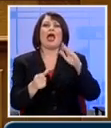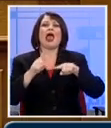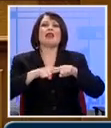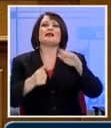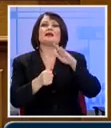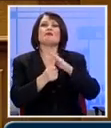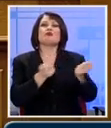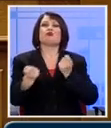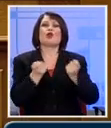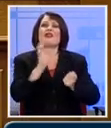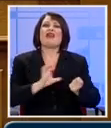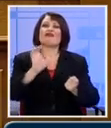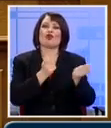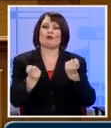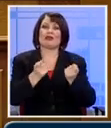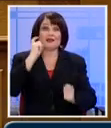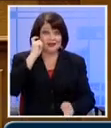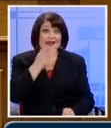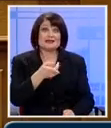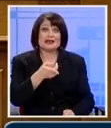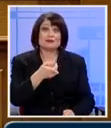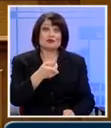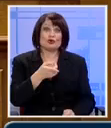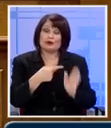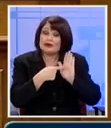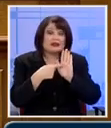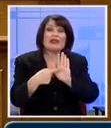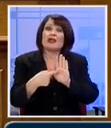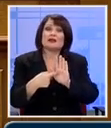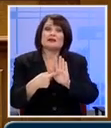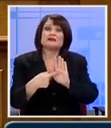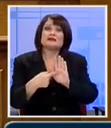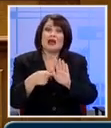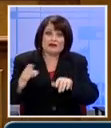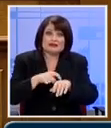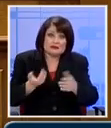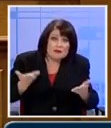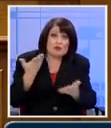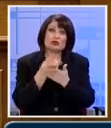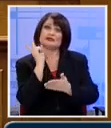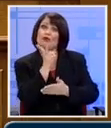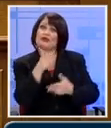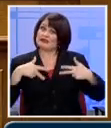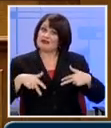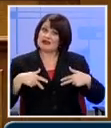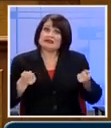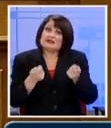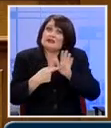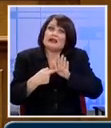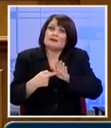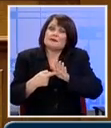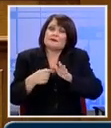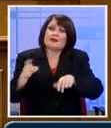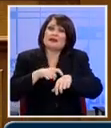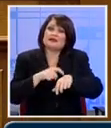Για σκεφτείτε το και για να ρωτηθείτε. Τι μήνυμα στέλνετε με αυτό που κάνετε απόψε προς τα έξω? Ότι τη